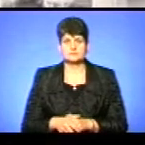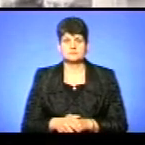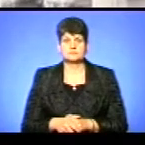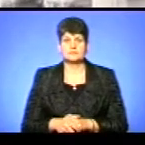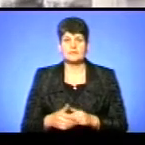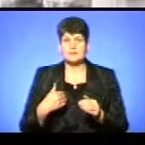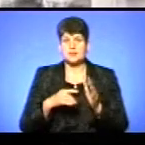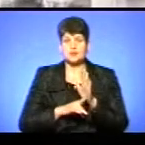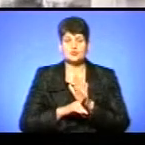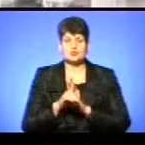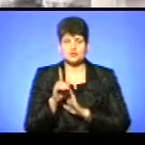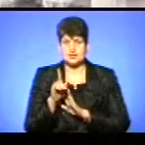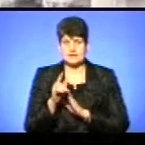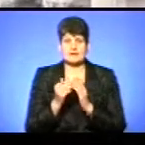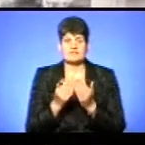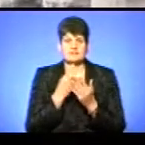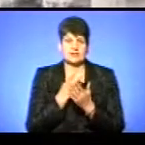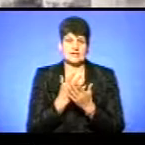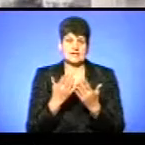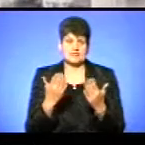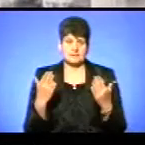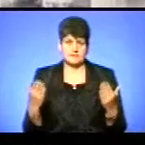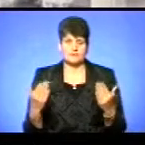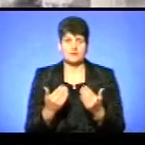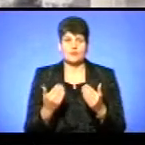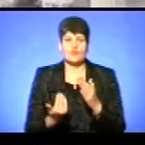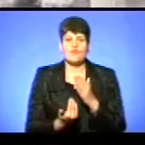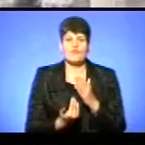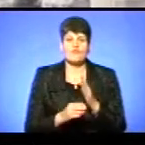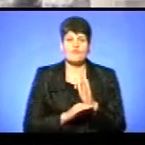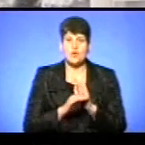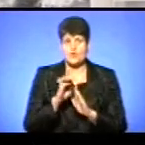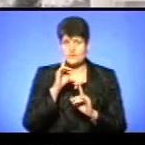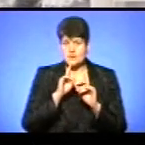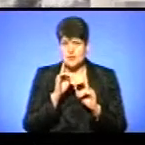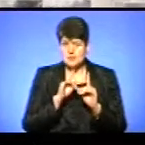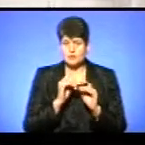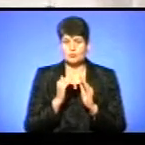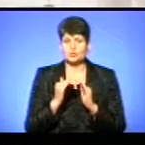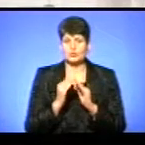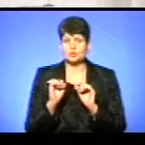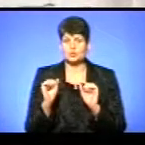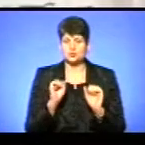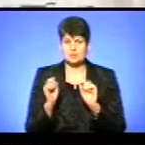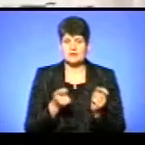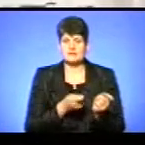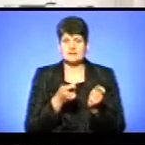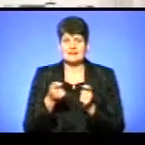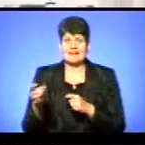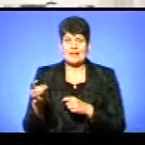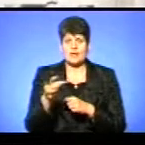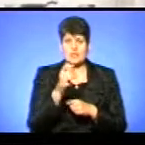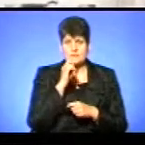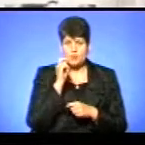Ми розпочали з виставлення експозиції у Верховній Раді, в будинку уряду, возили її регіонами